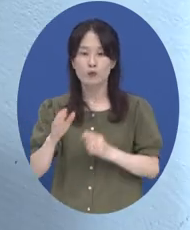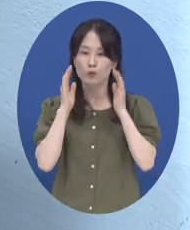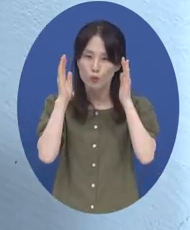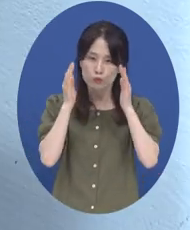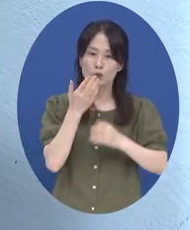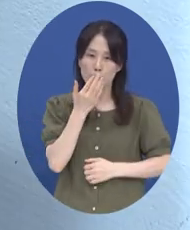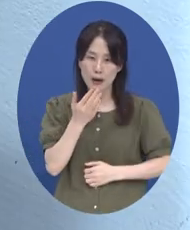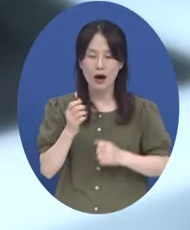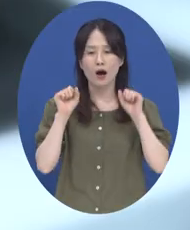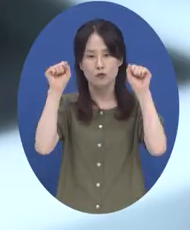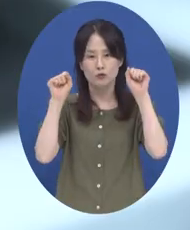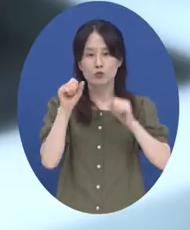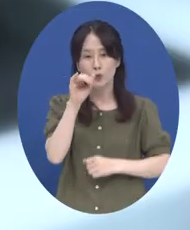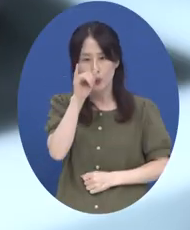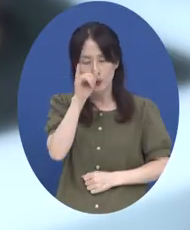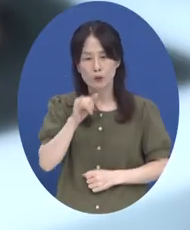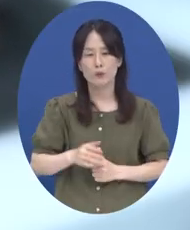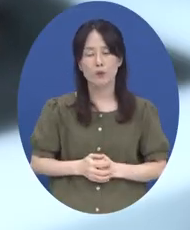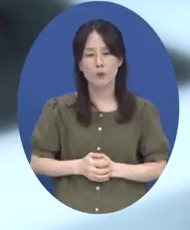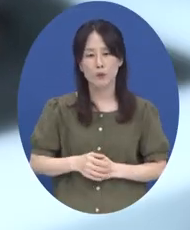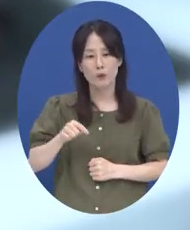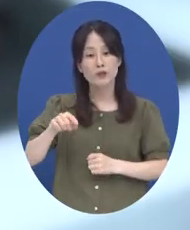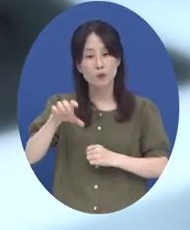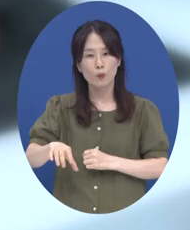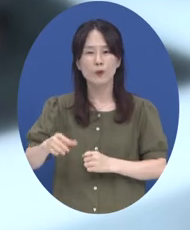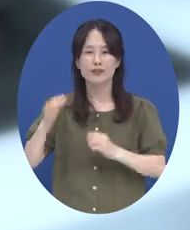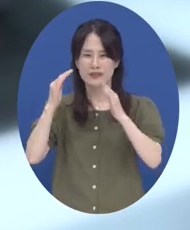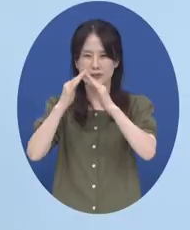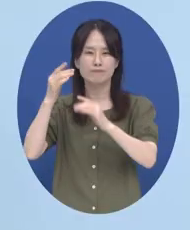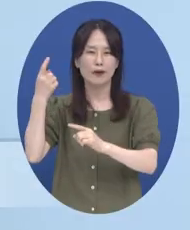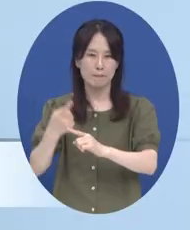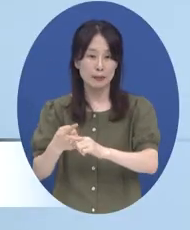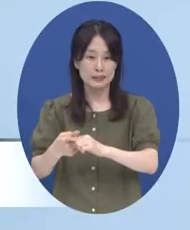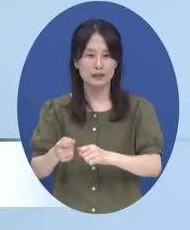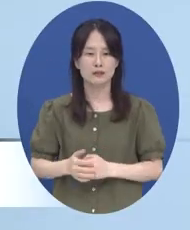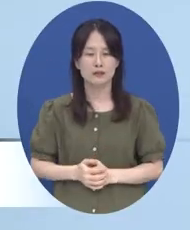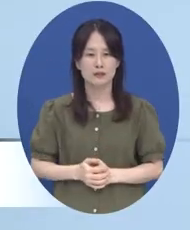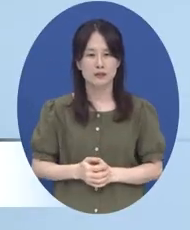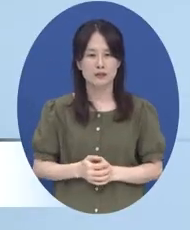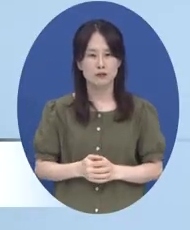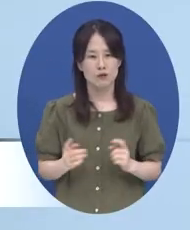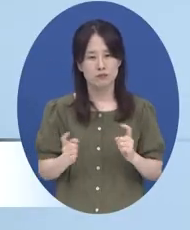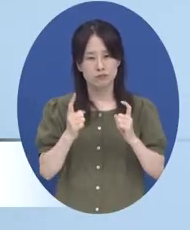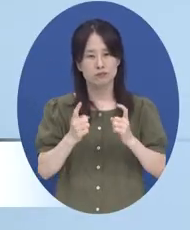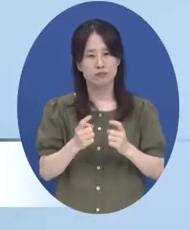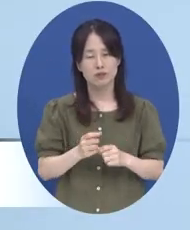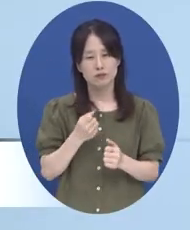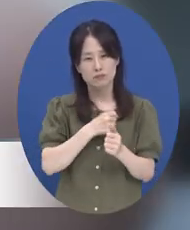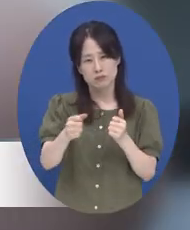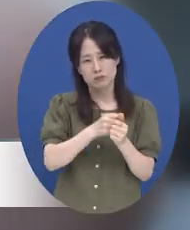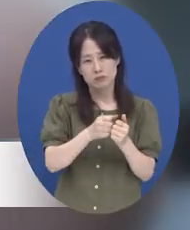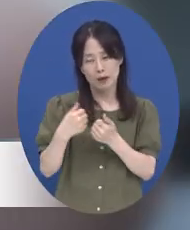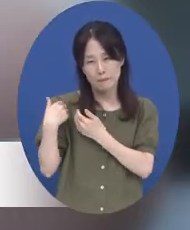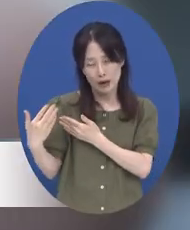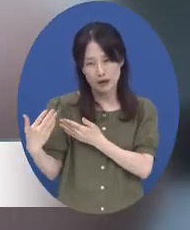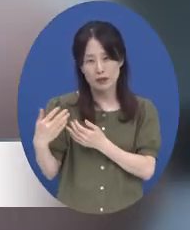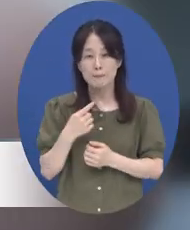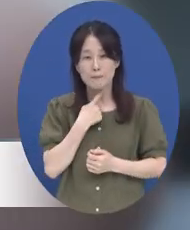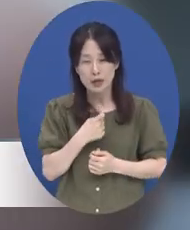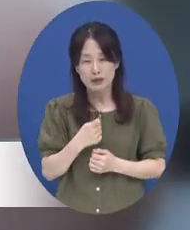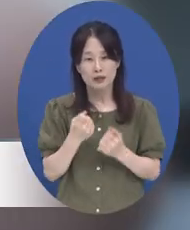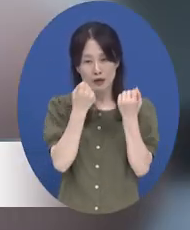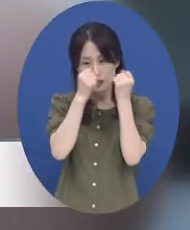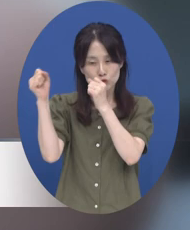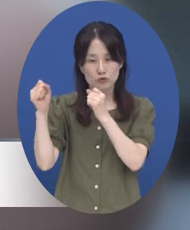운동도 같이 하며 이들에겐 이곳이 10입니다 부라나 학대 방임 등을 겪다가 추 래 이런